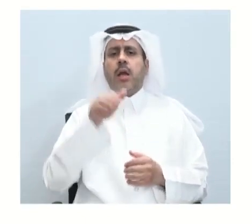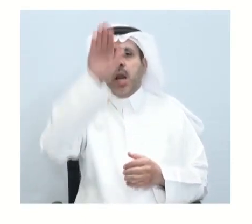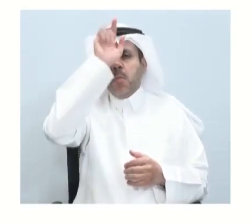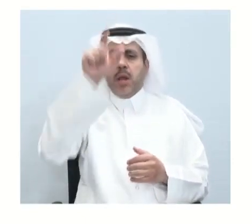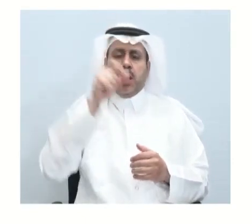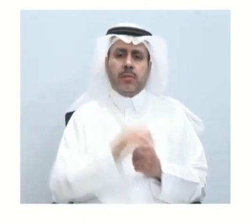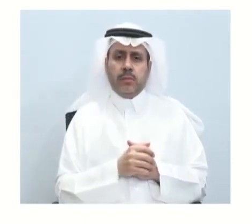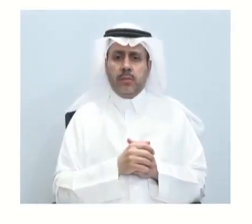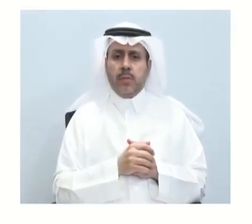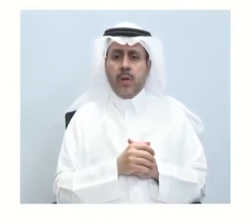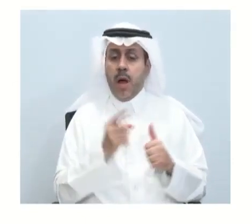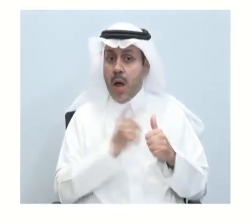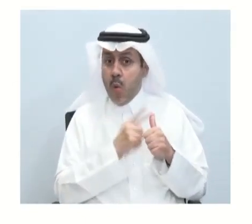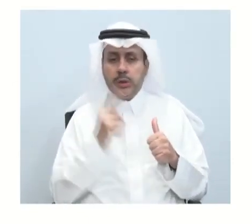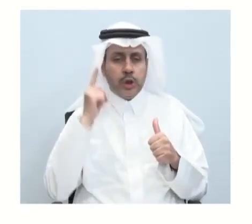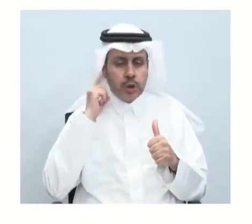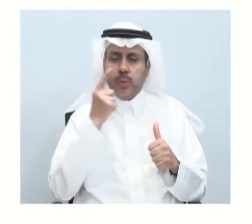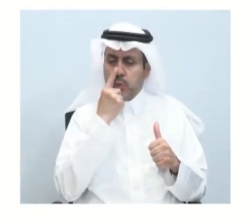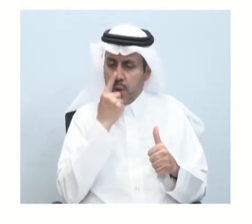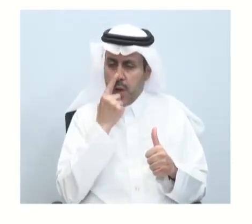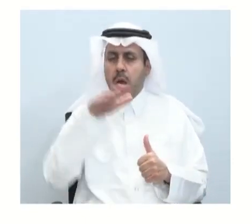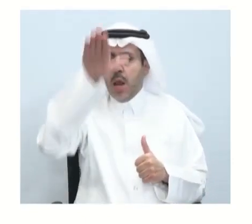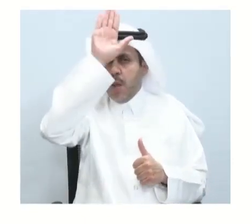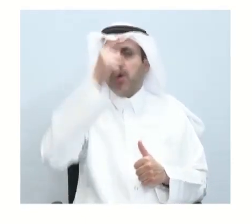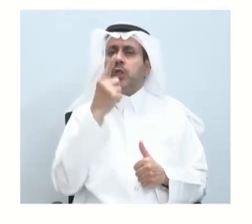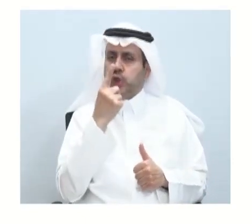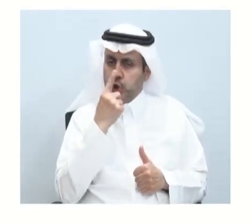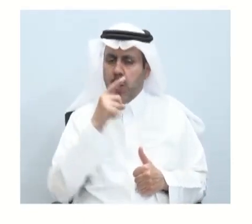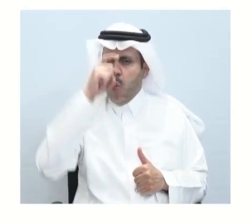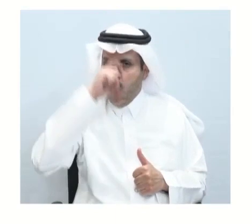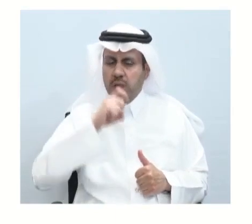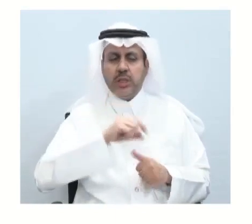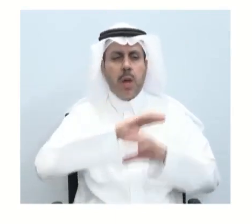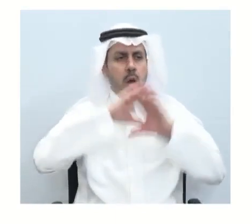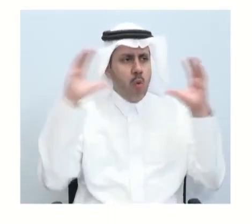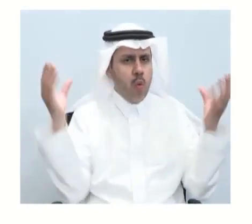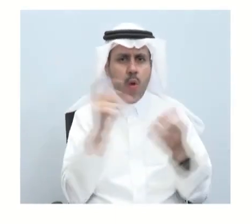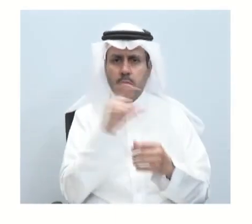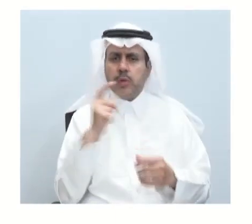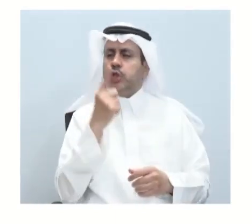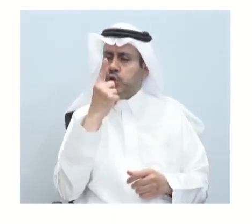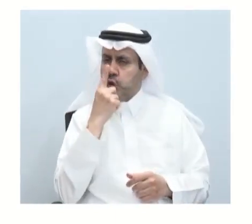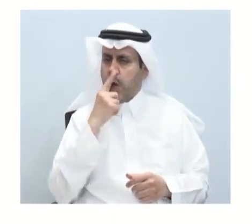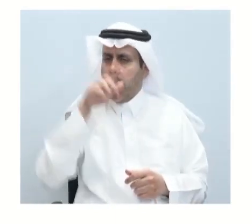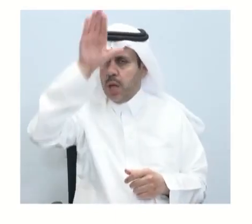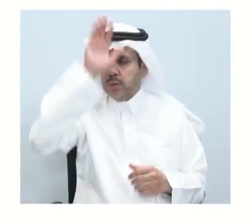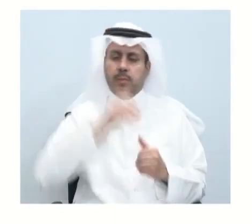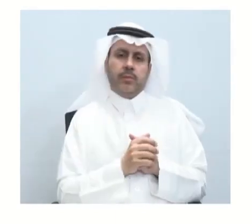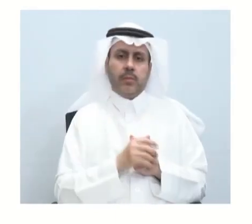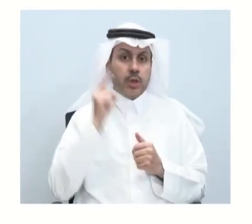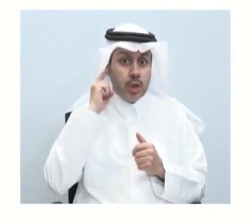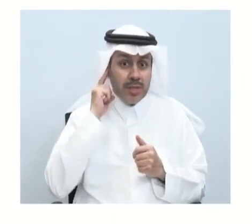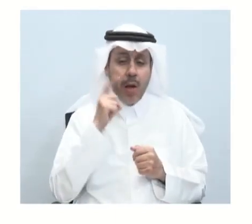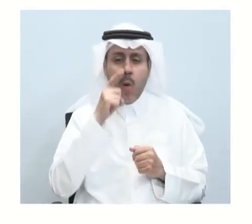والواجبات اولا السمع والطاعه لولي الامر ينبغي علينا ان نسمع ونطيع لولي الامر فان السمع